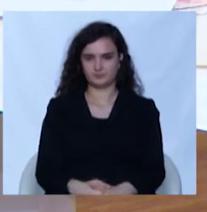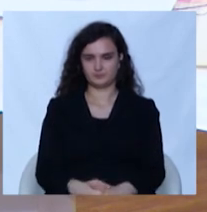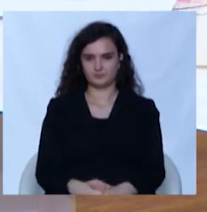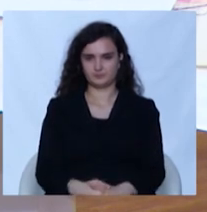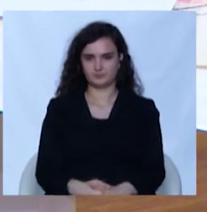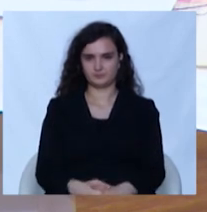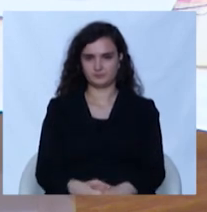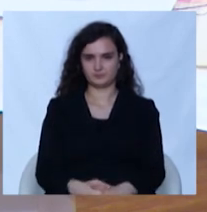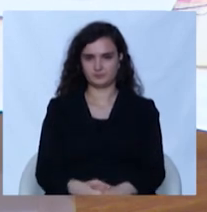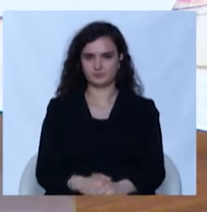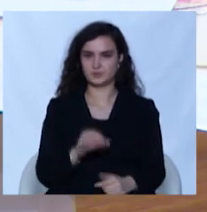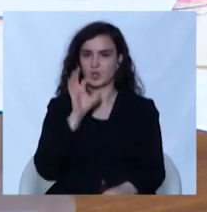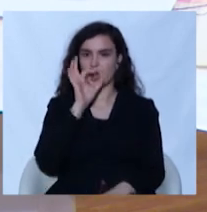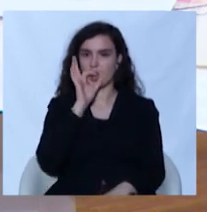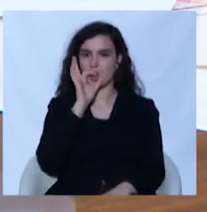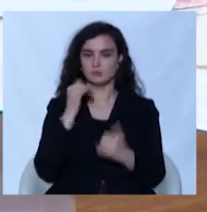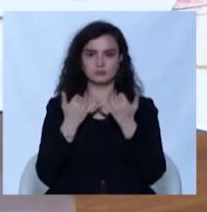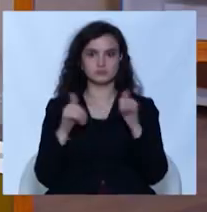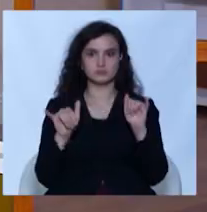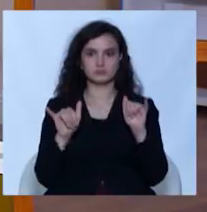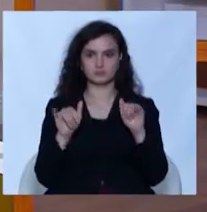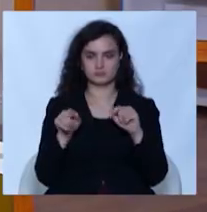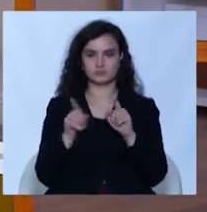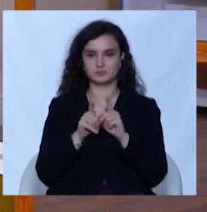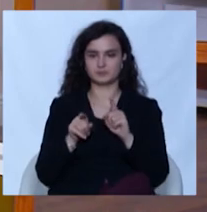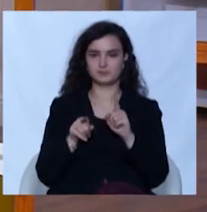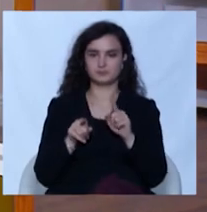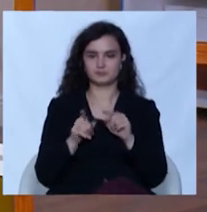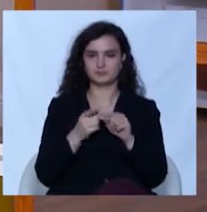გაოცებული, ესეთი თვალებით, მარტივად გეუბნებით.